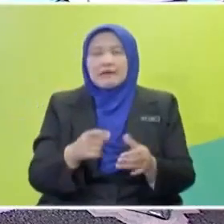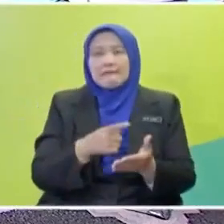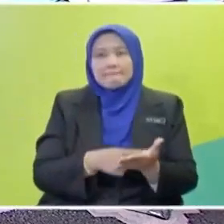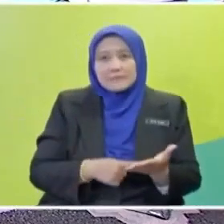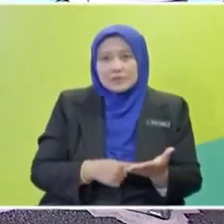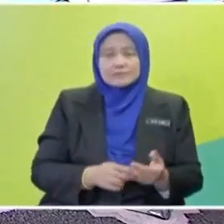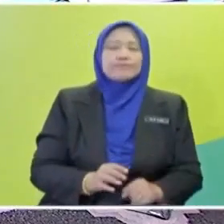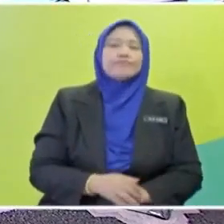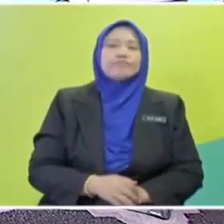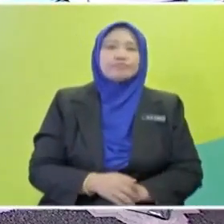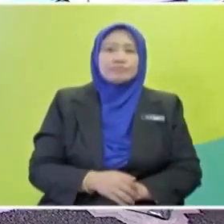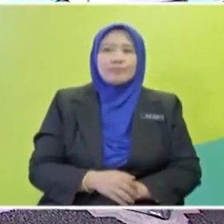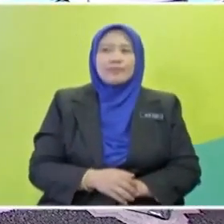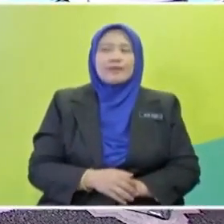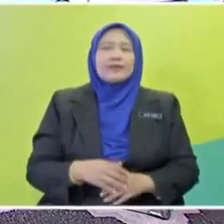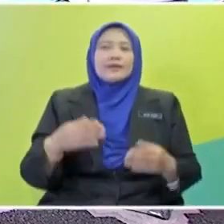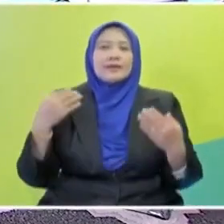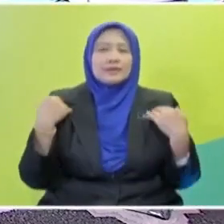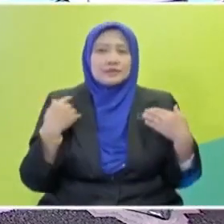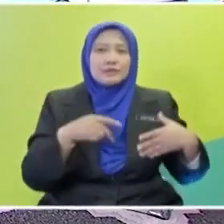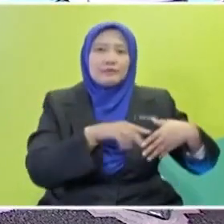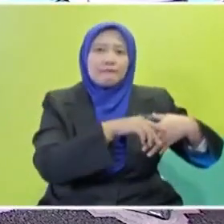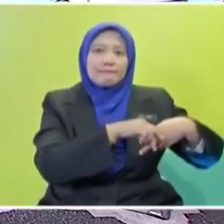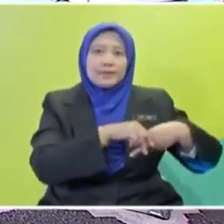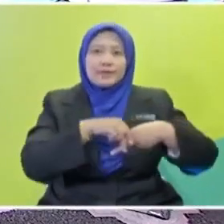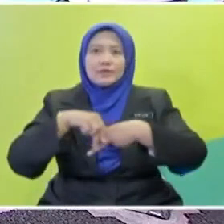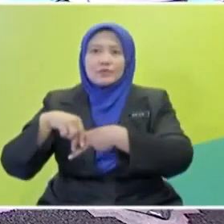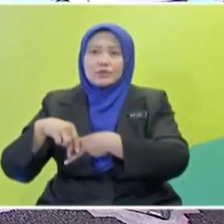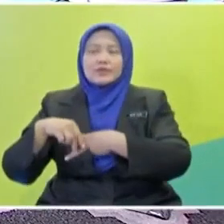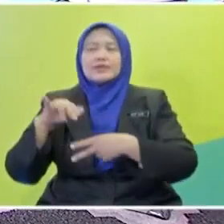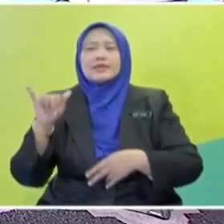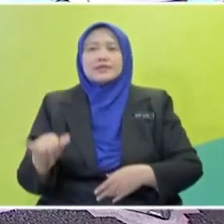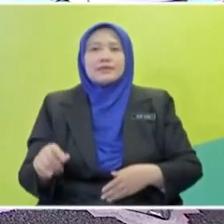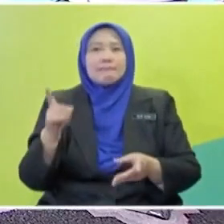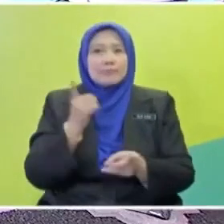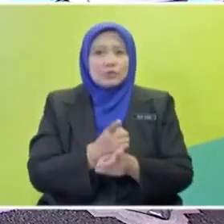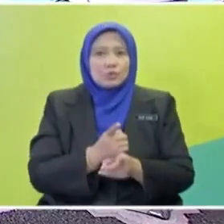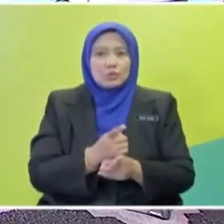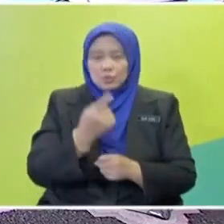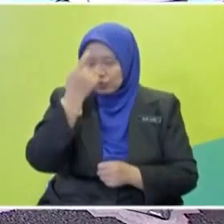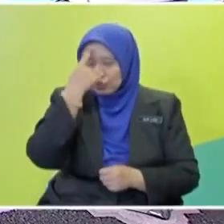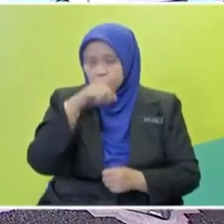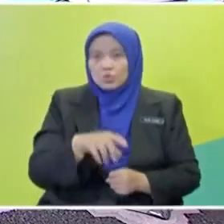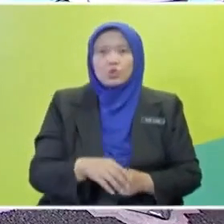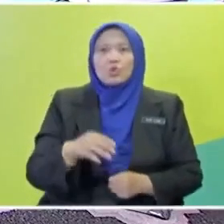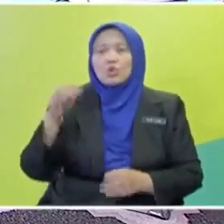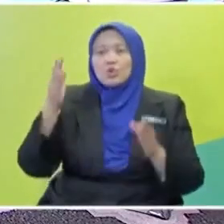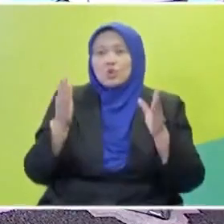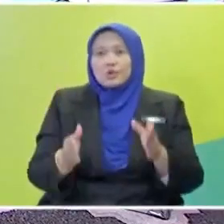lakaran je yang kita buat. Ada panduan ya cikgu. Betul. Sebab kita nak lakar supaya orang faham produk kita ni untuk